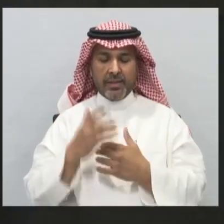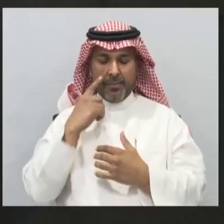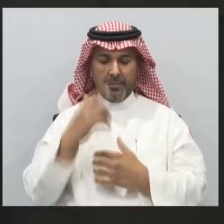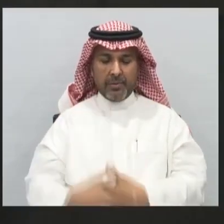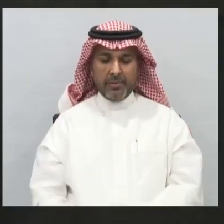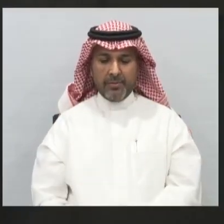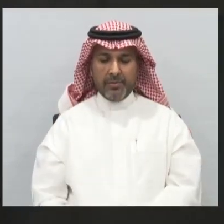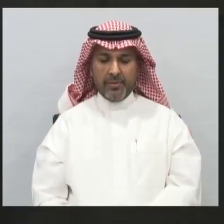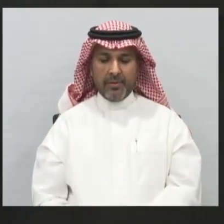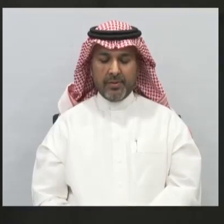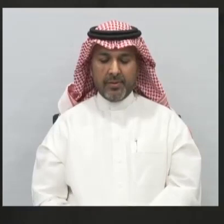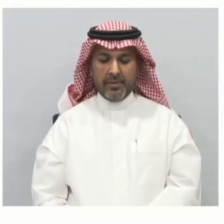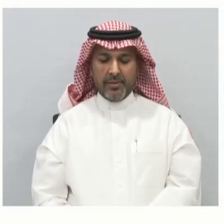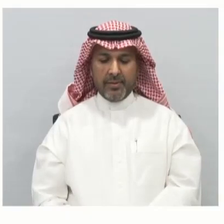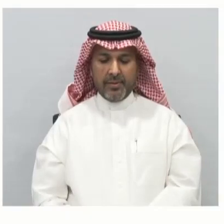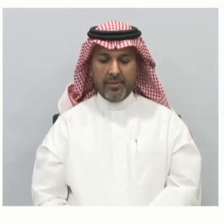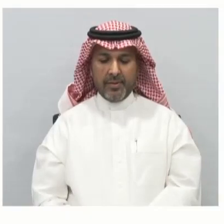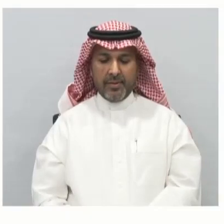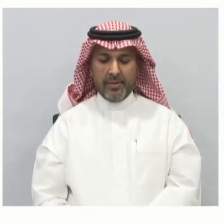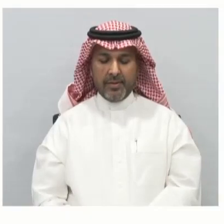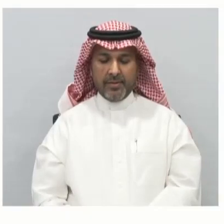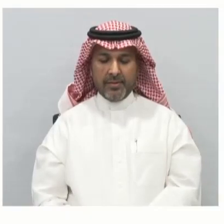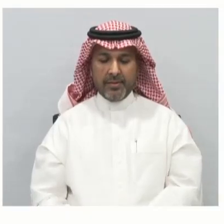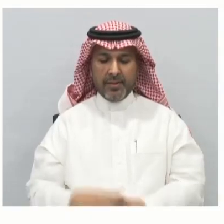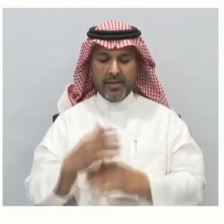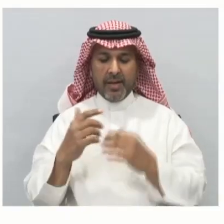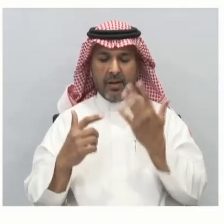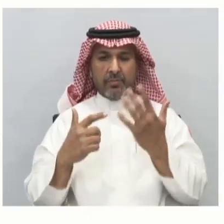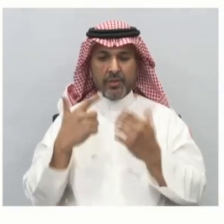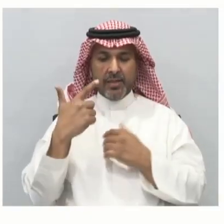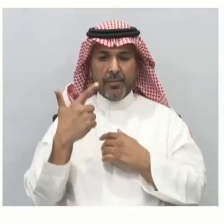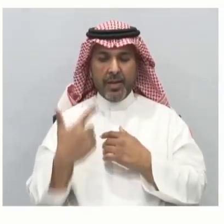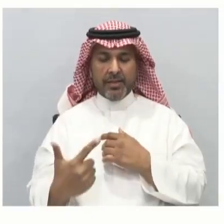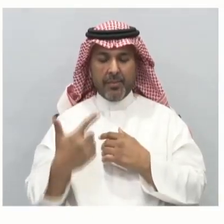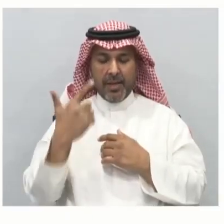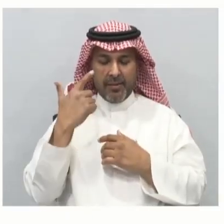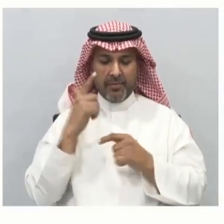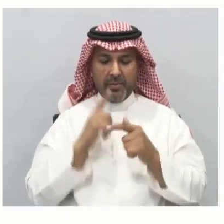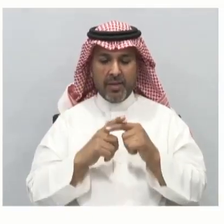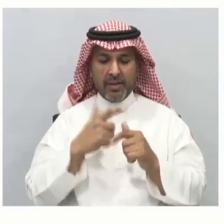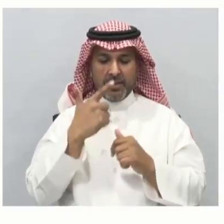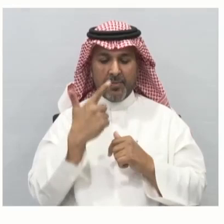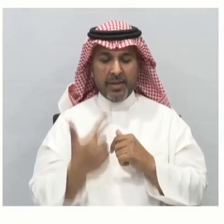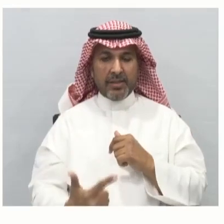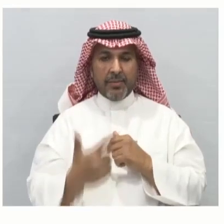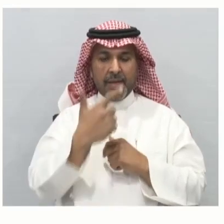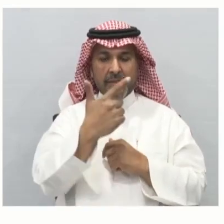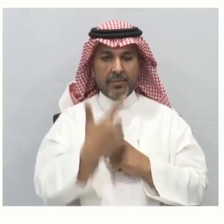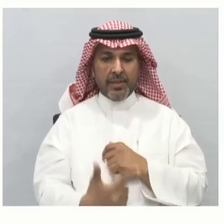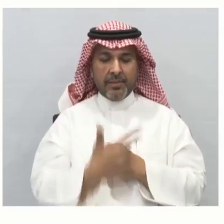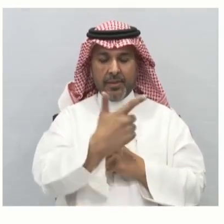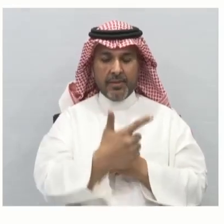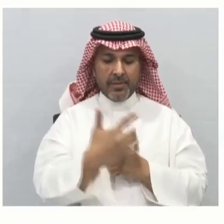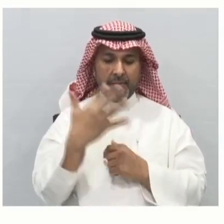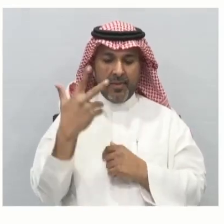الخمسه اخذت اجزاءها كامله اخذت سبعه اجزاء كامله وايضا الاخر سبعه اجزاء كامله والثالث سبعه اجزاء كامله